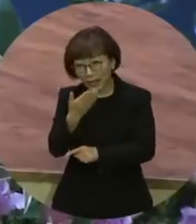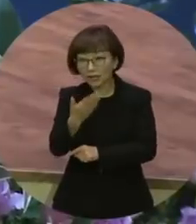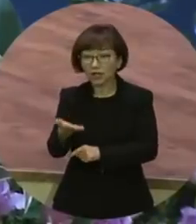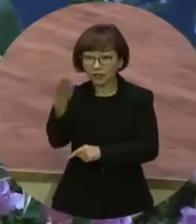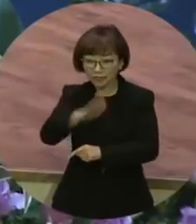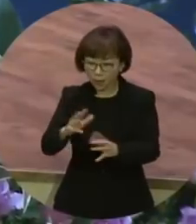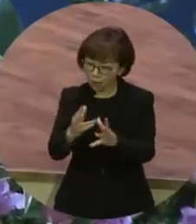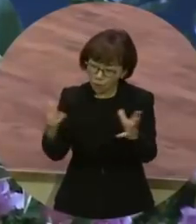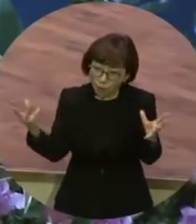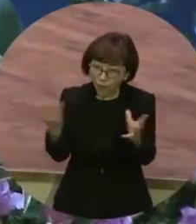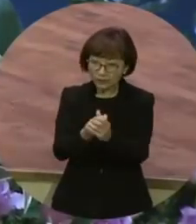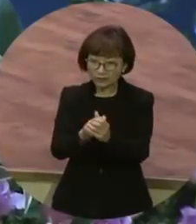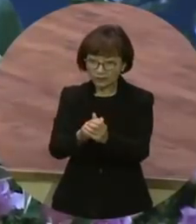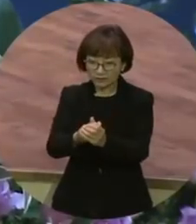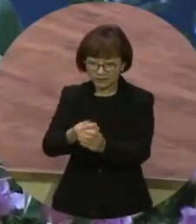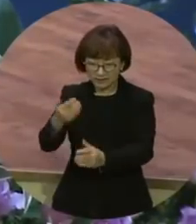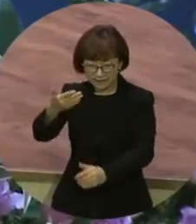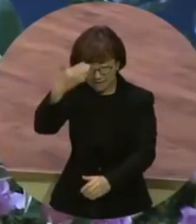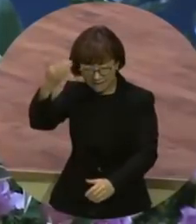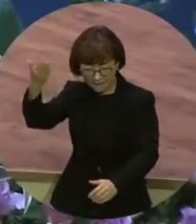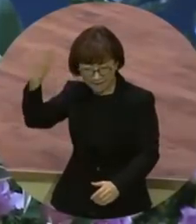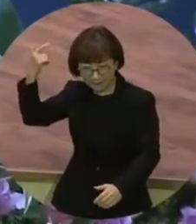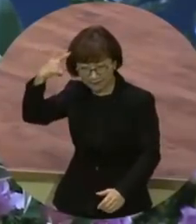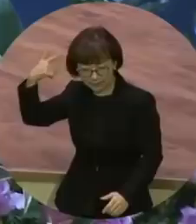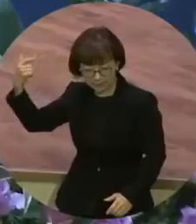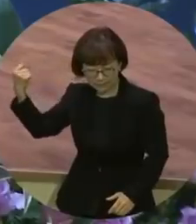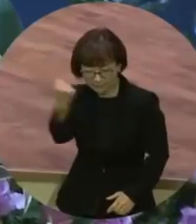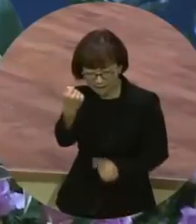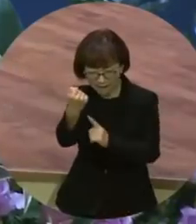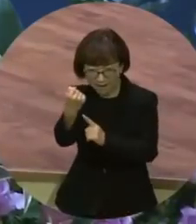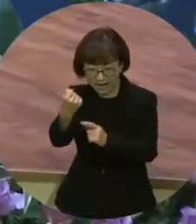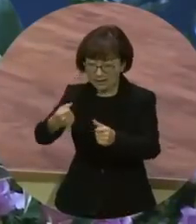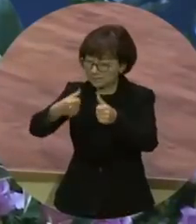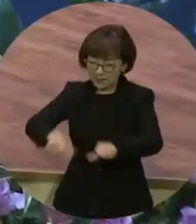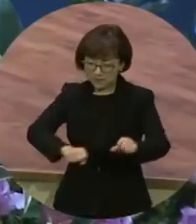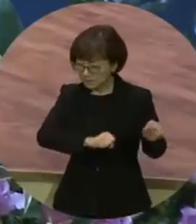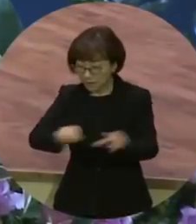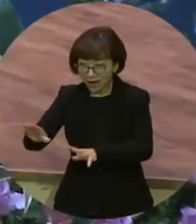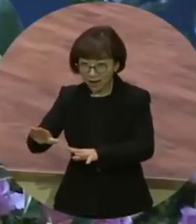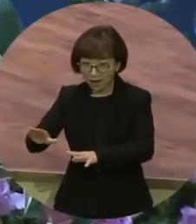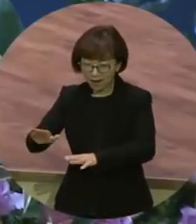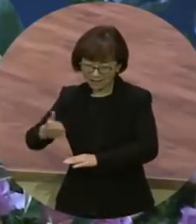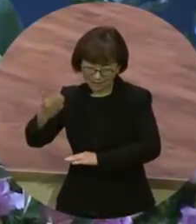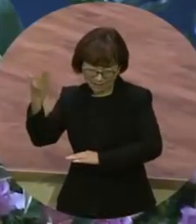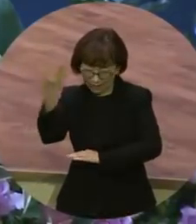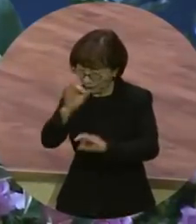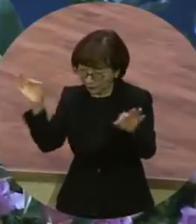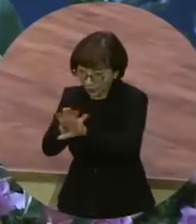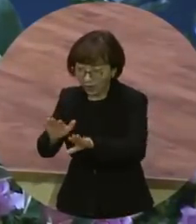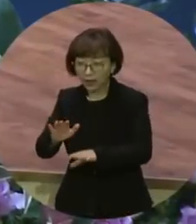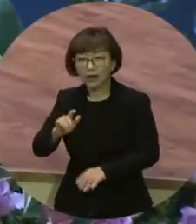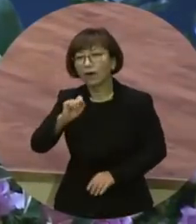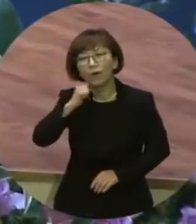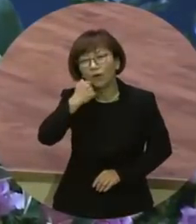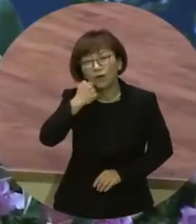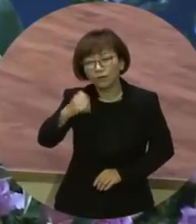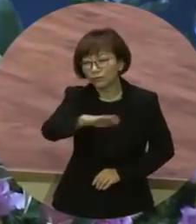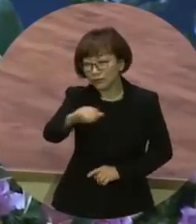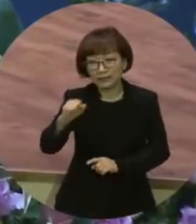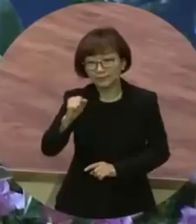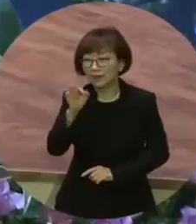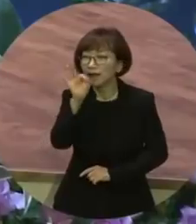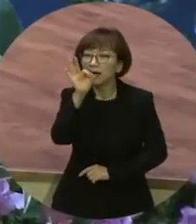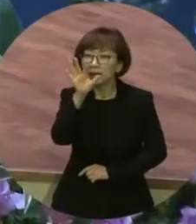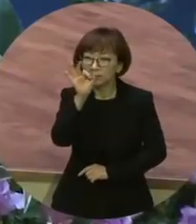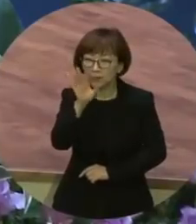것 같아요. 근데 완전히 깨고 새 틀을 갖추라는 건 우리 힘으로는 불가능한 것 같습니다. 자, 세상은 이렇게 말합니다.